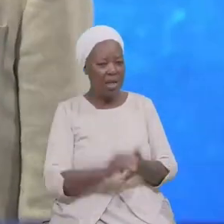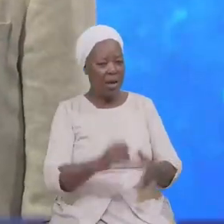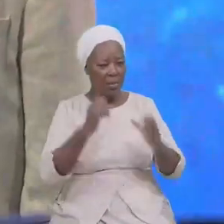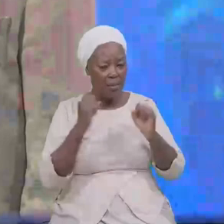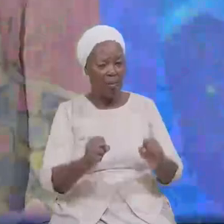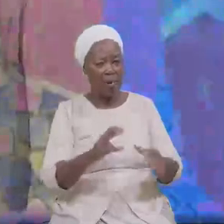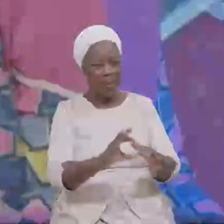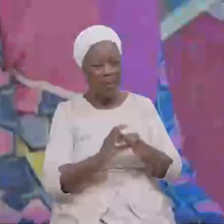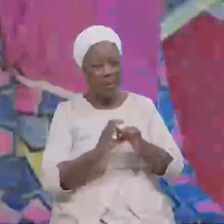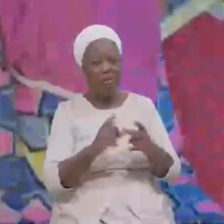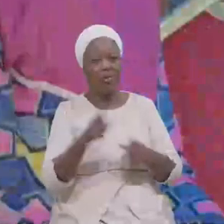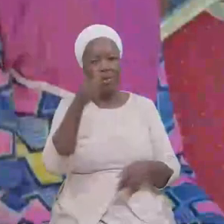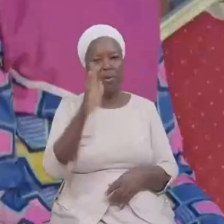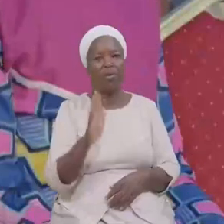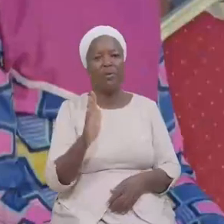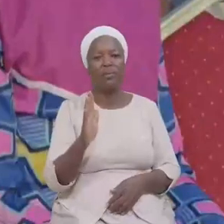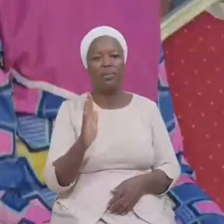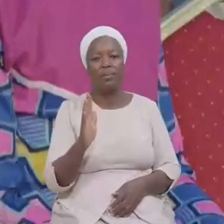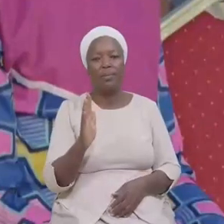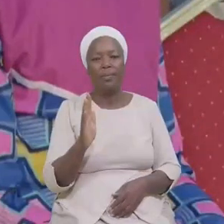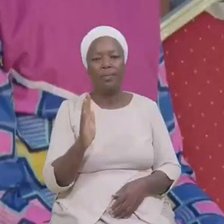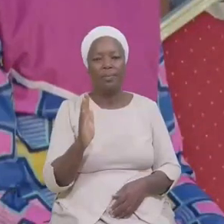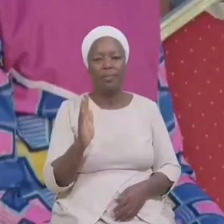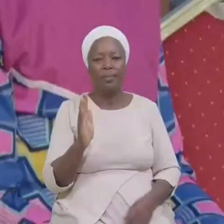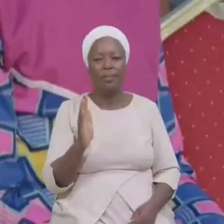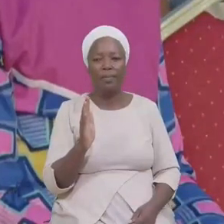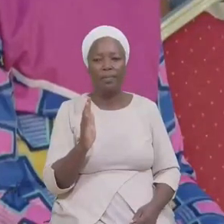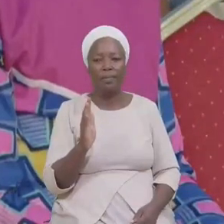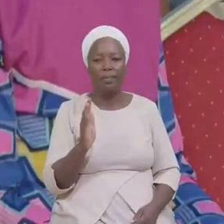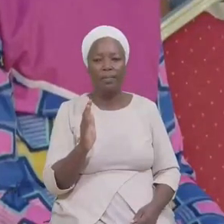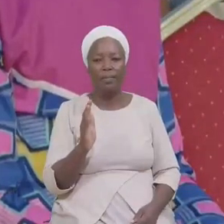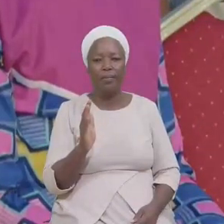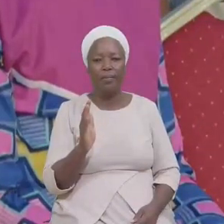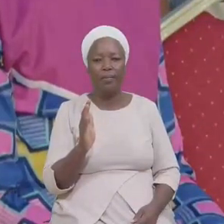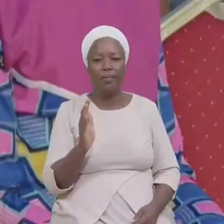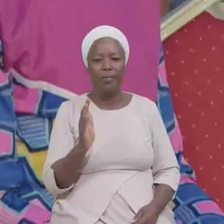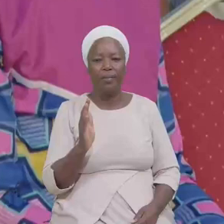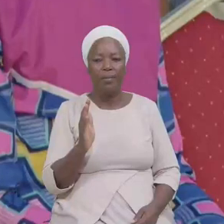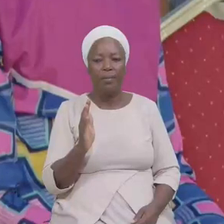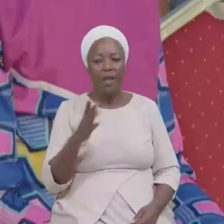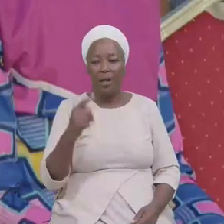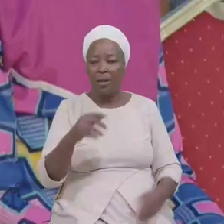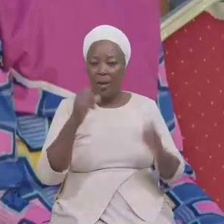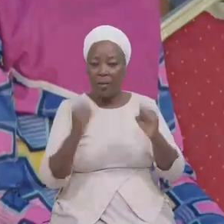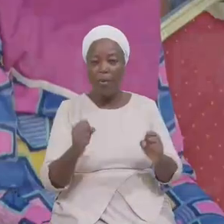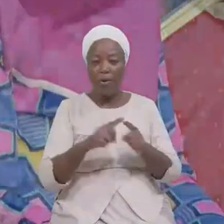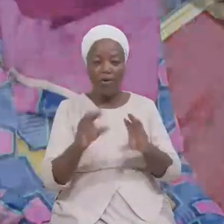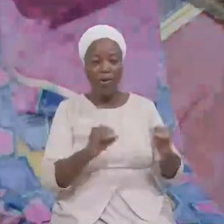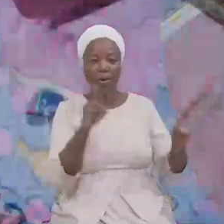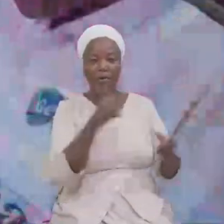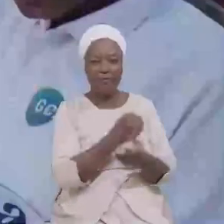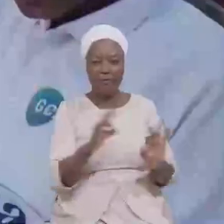Dieu a parlé une fois, deux fois j'ai entendu ceci, c'est que la force, la puissance est à Dieu. La puissance pour